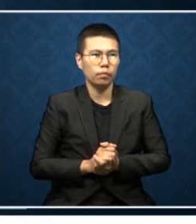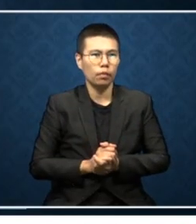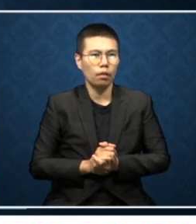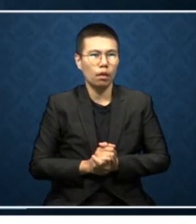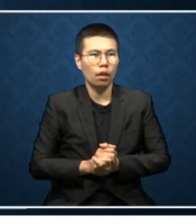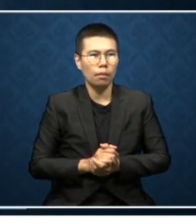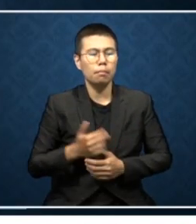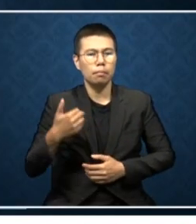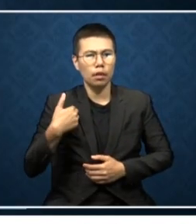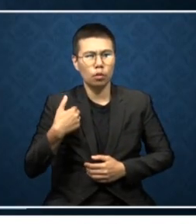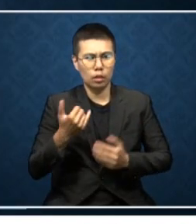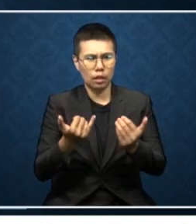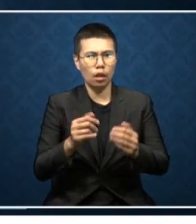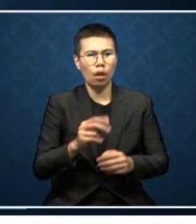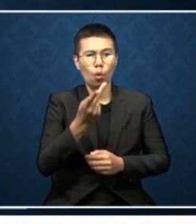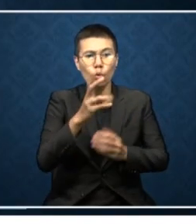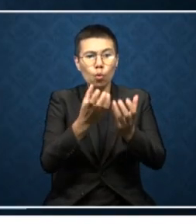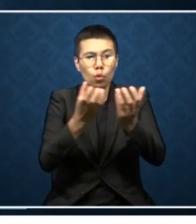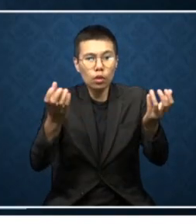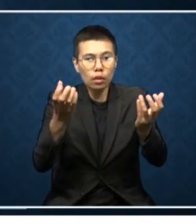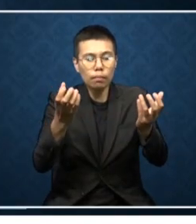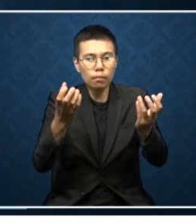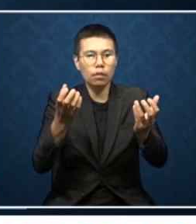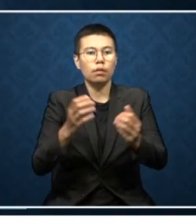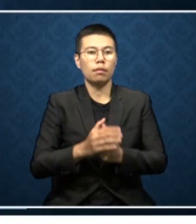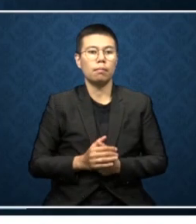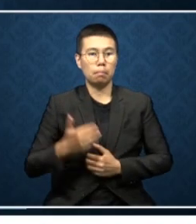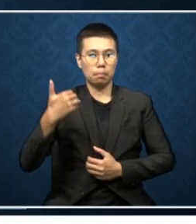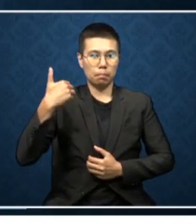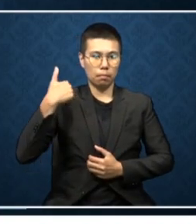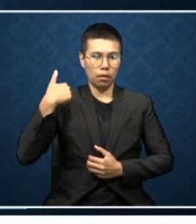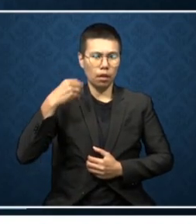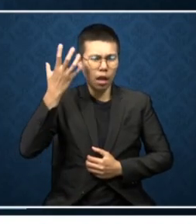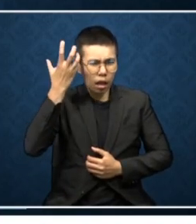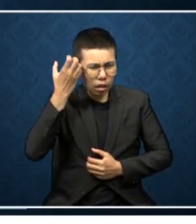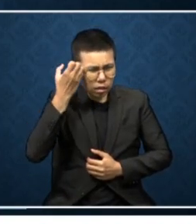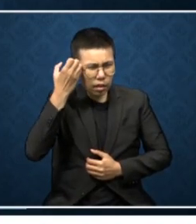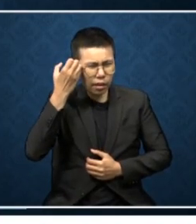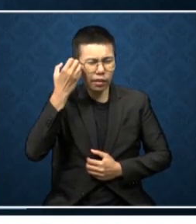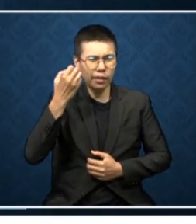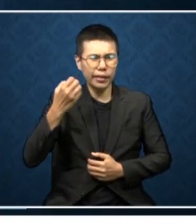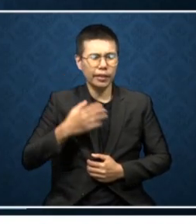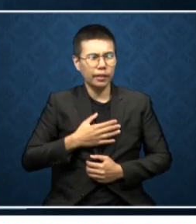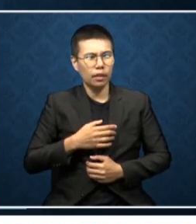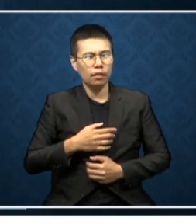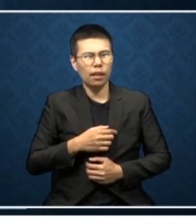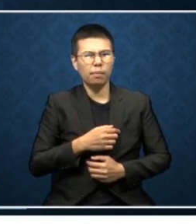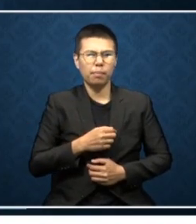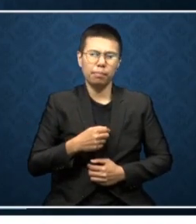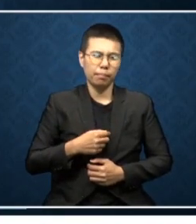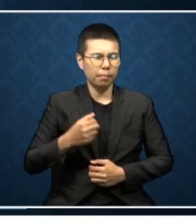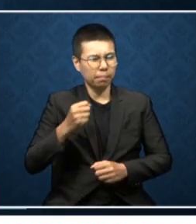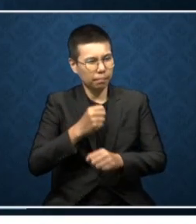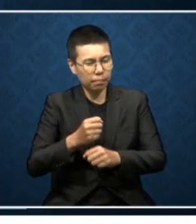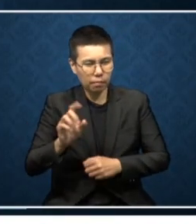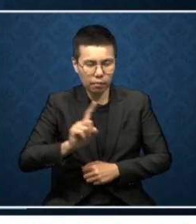ที่ดีปัจจุบันเด็กจำนวนมากที่มีความเครียดหรือความทุกข์จะขาดที่พึ่งทางใจขาด